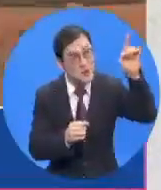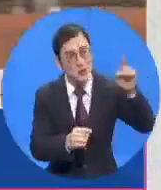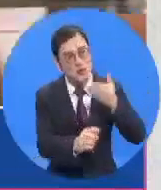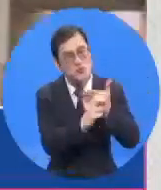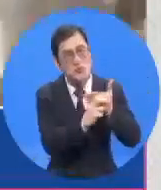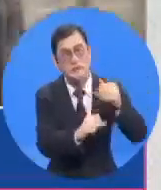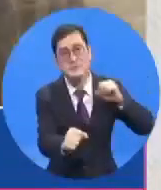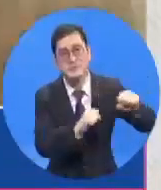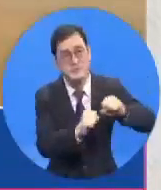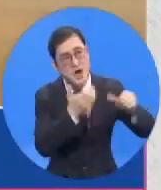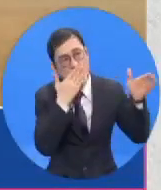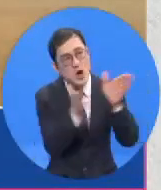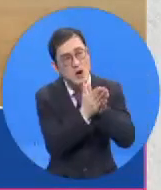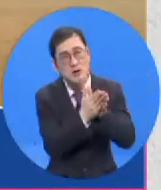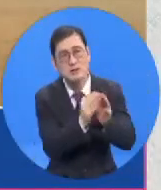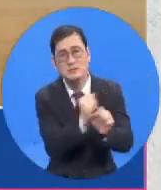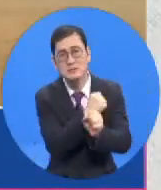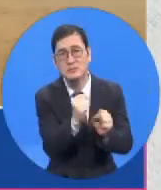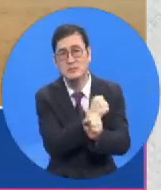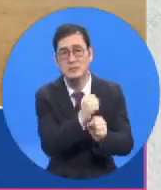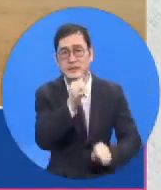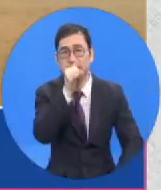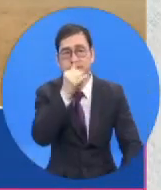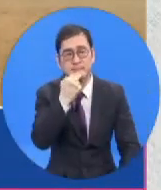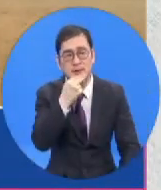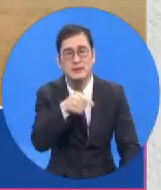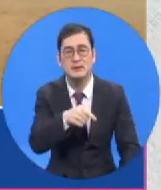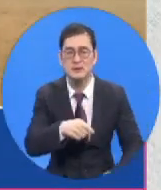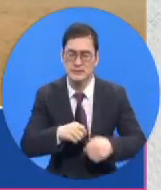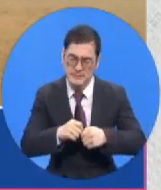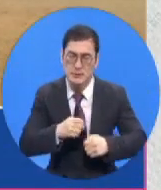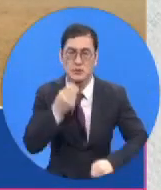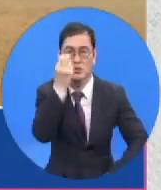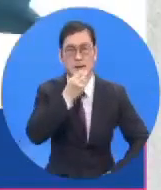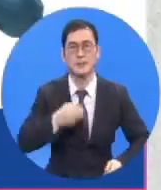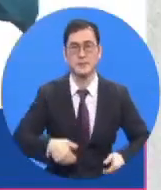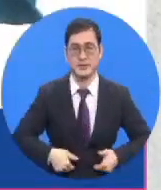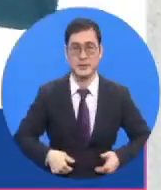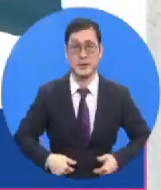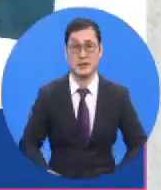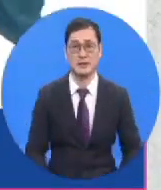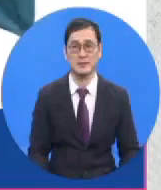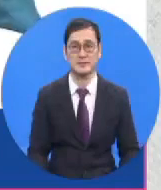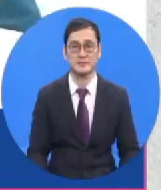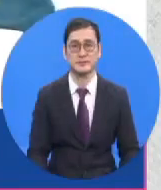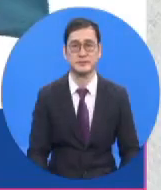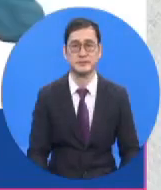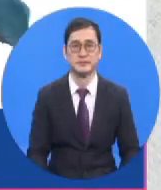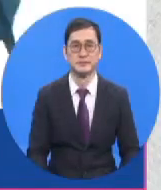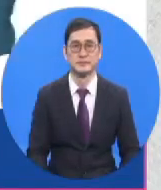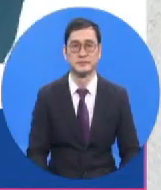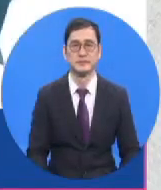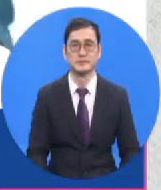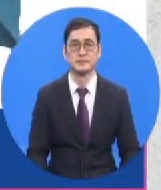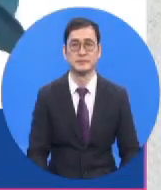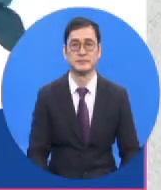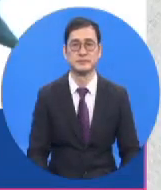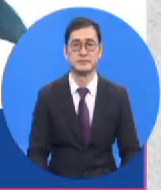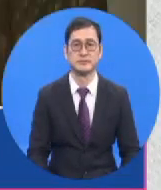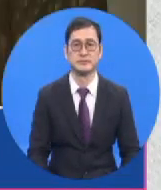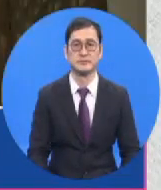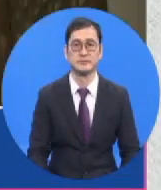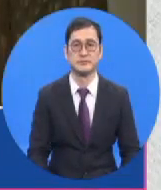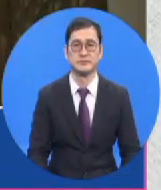잘못되어 있는지 그리고 야권 일부에서, 국민 일부에서 제기하고 있는 이 의혹들이 정말인지 아닌지 이거는 꼭 지금 김학의 전 차관